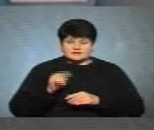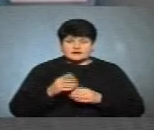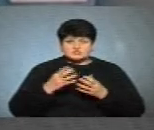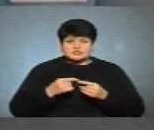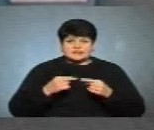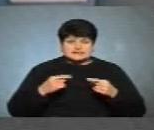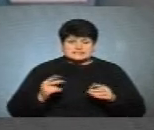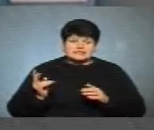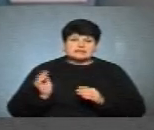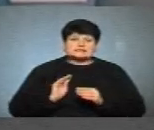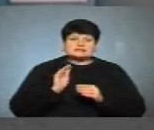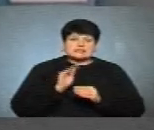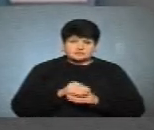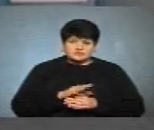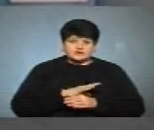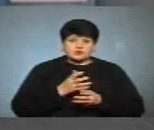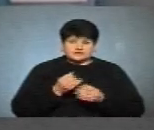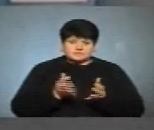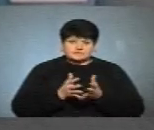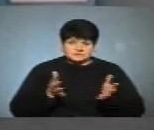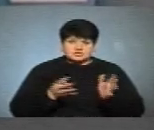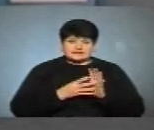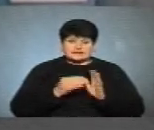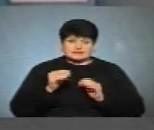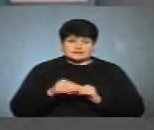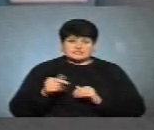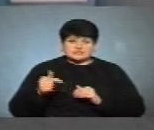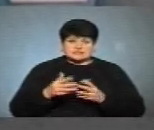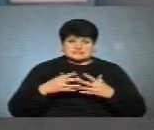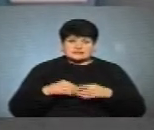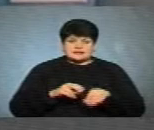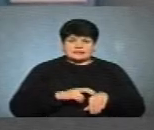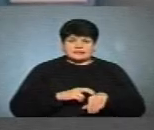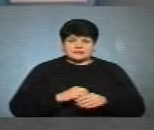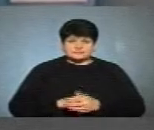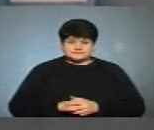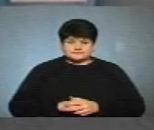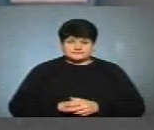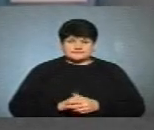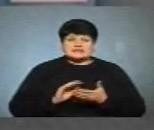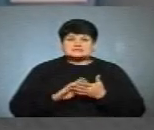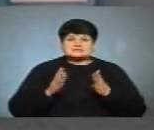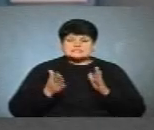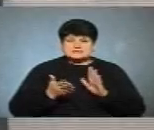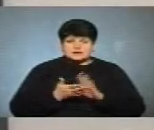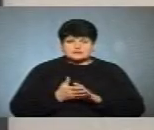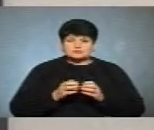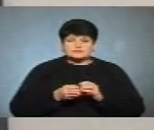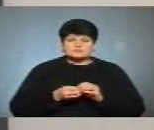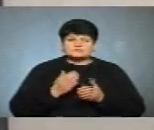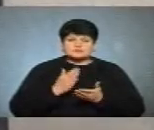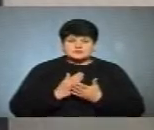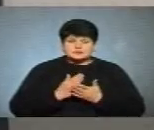різні надбавки були, вони отримують більше, ніж 9 тисяч гривень сімейні лікарі. Ситуація загрозливішою виглядає